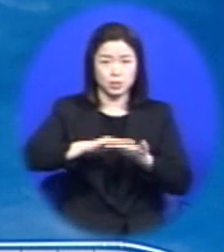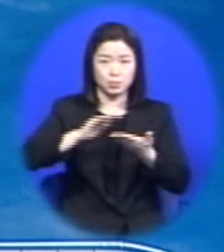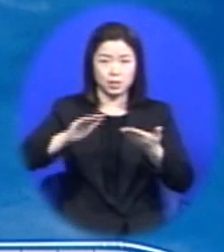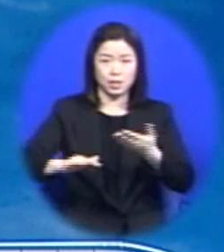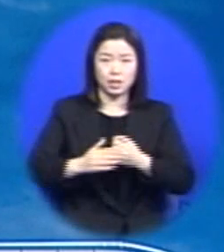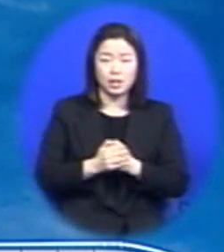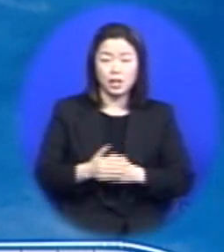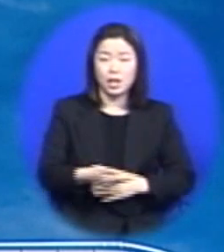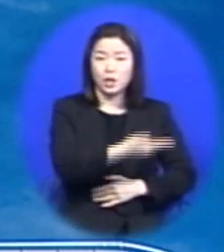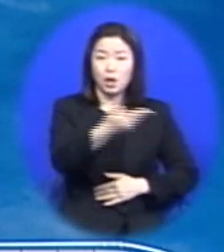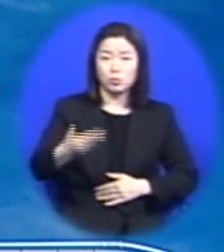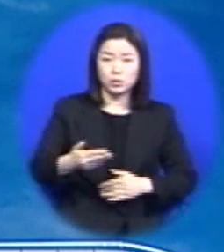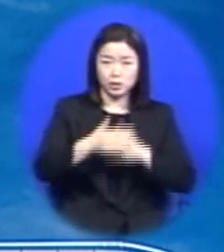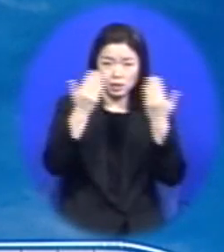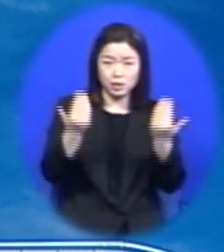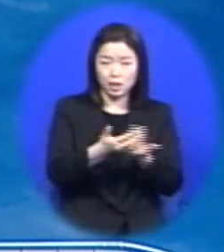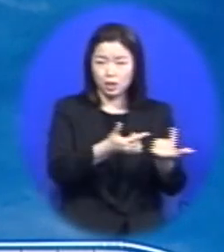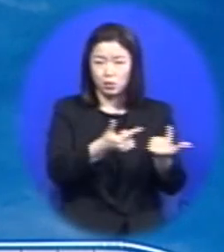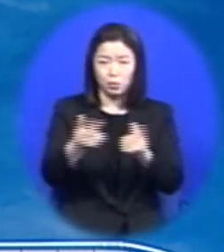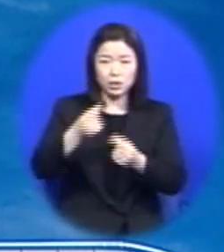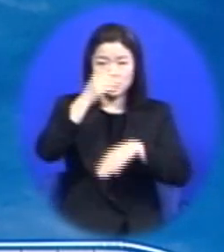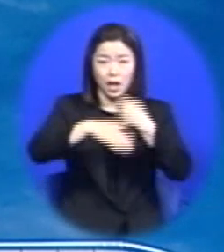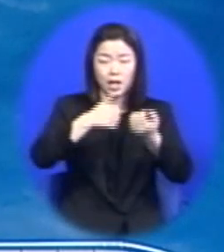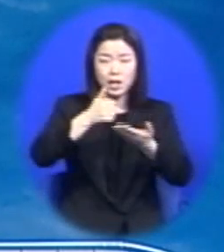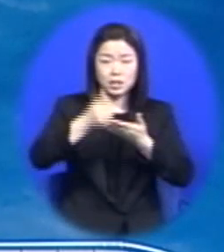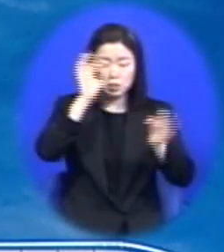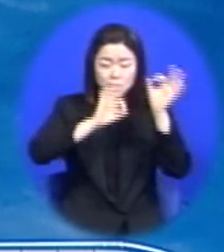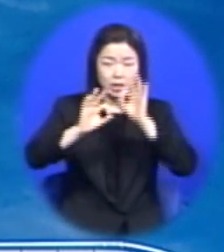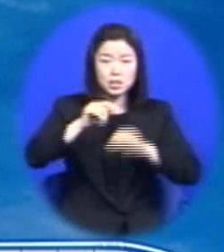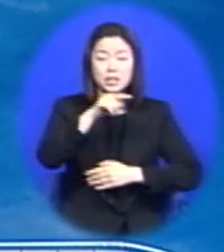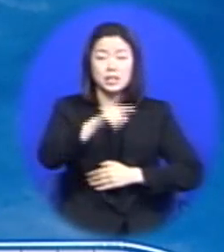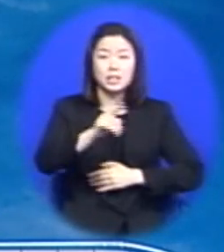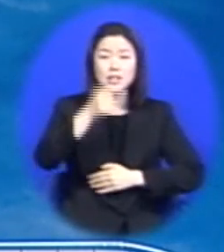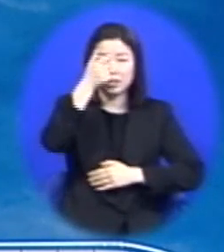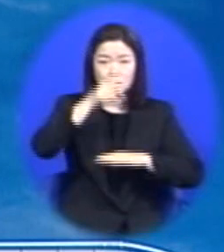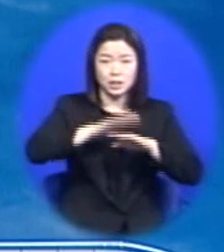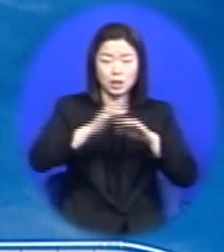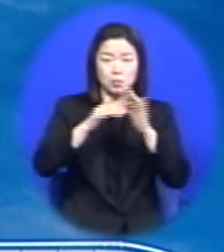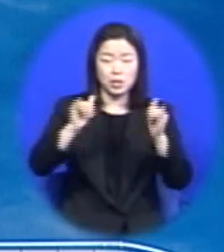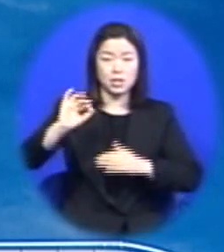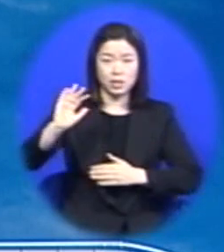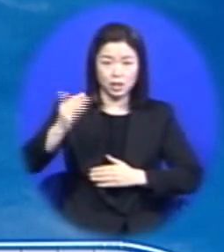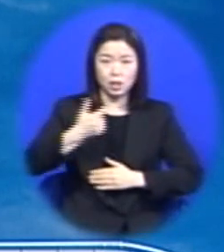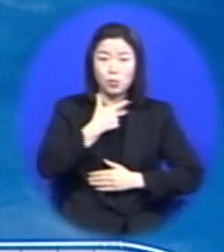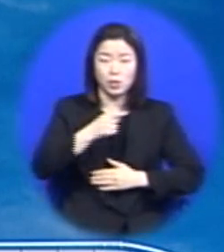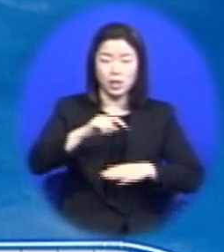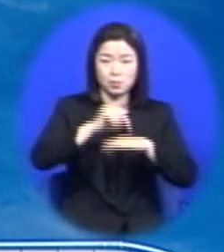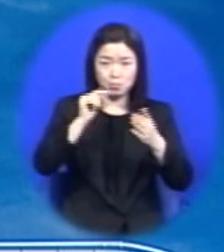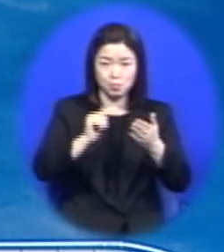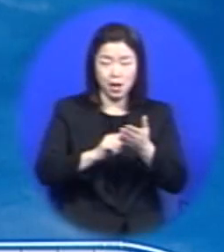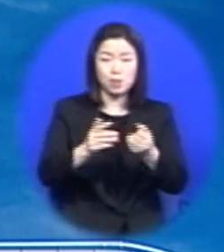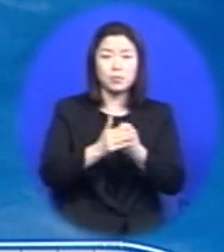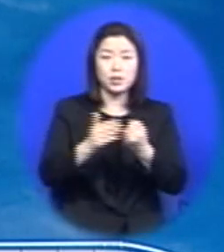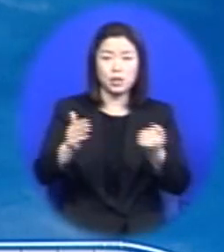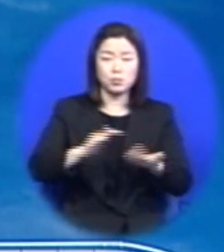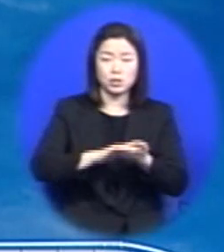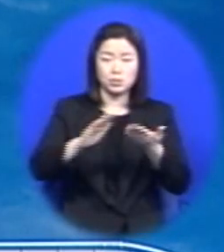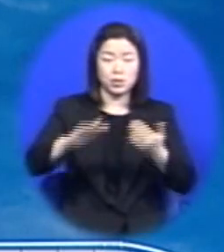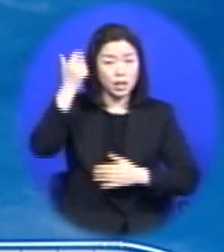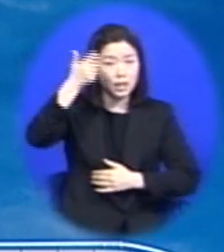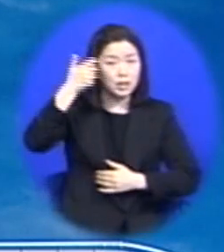그래서 여러분들이 다 하나님이 찾으시는 바로 그 예배자가 되시기를 원하는 마음 때문입니다.